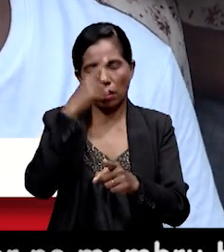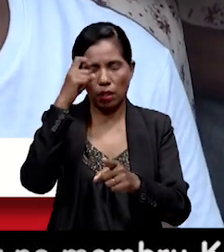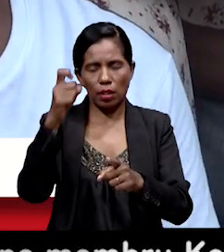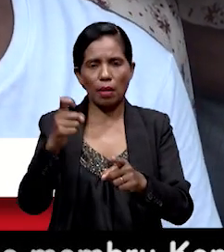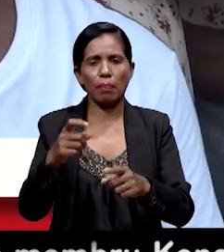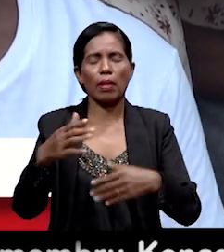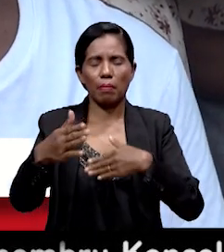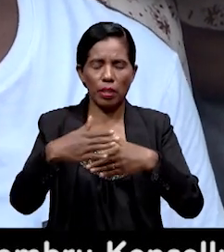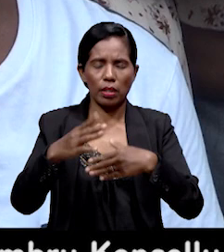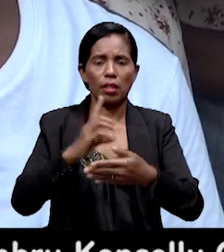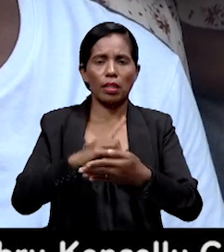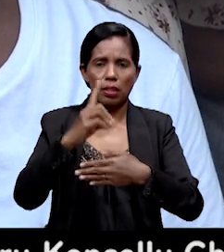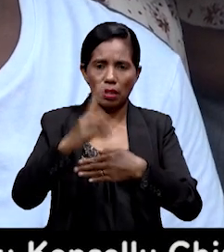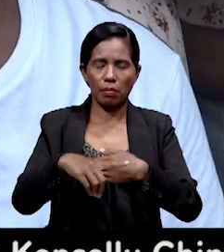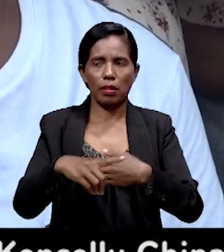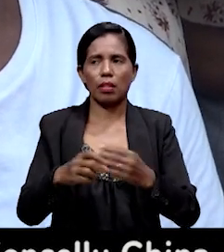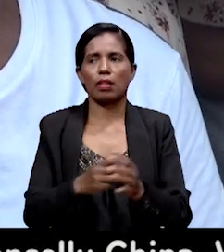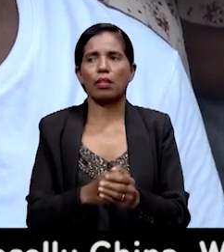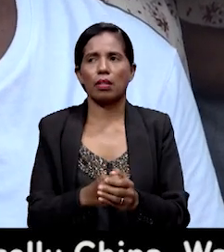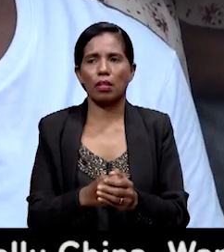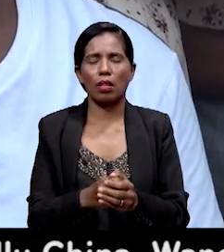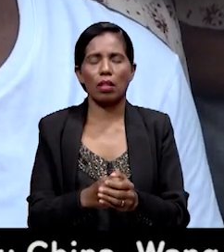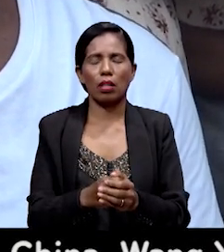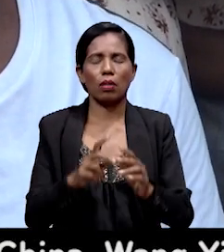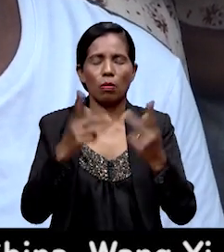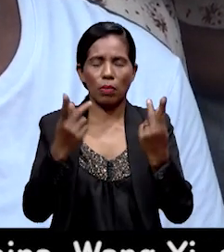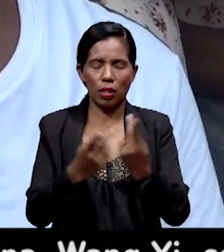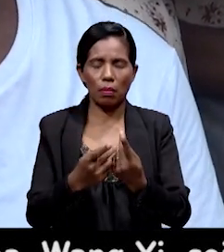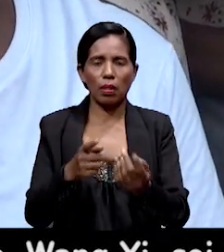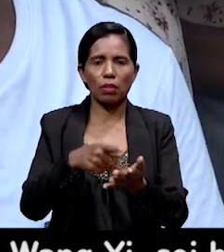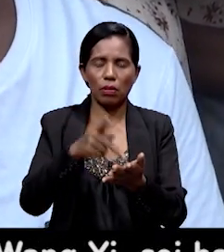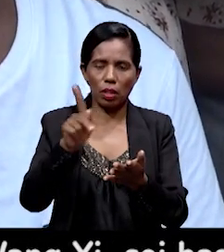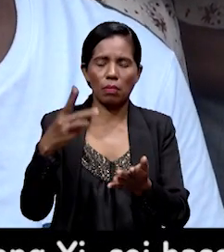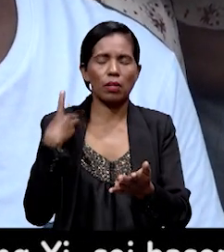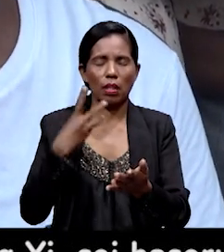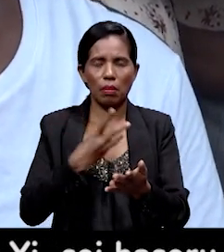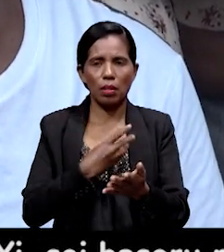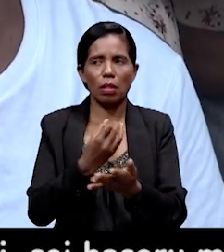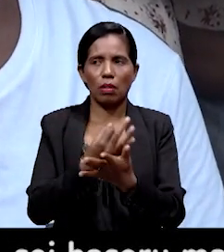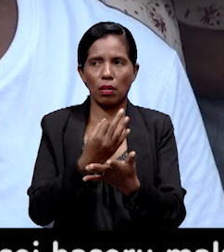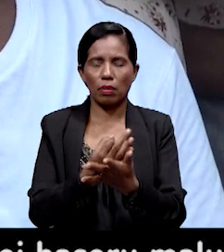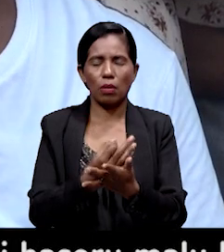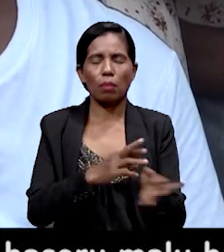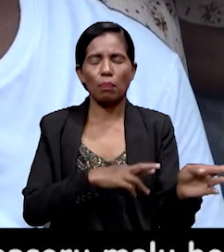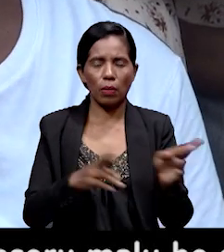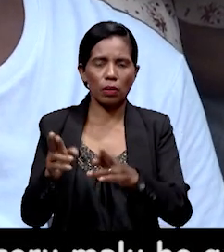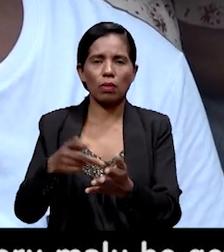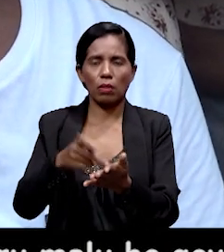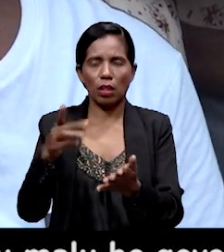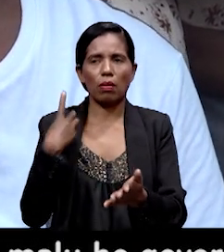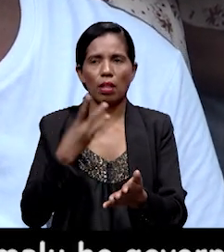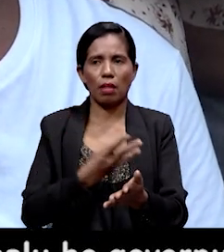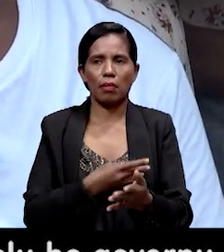besikona, kompanyia mus hakarak selu amni salari 13 cuti, cuti tahunan, kompanyia prontus at selu ami. Mes soke musama